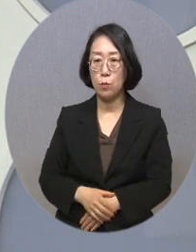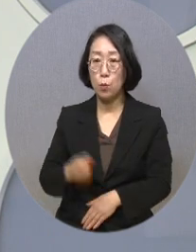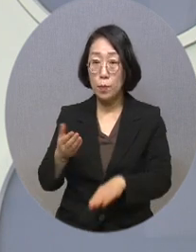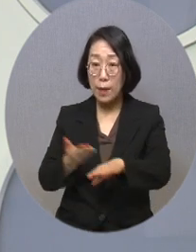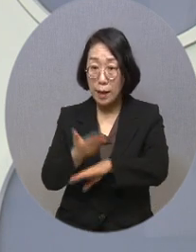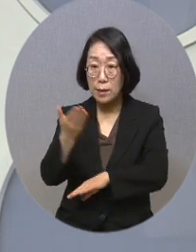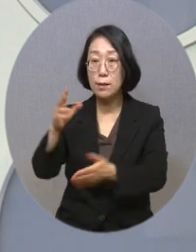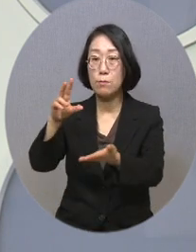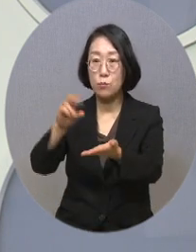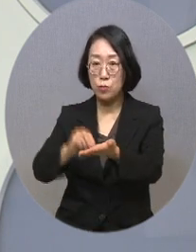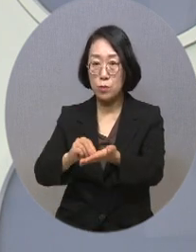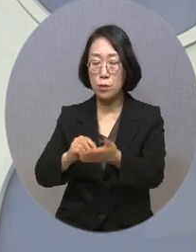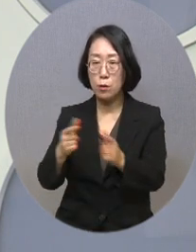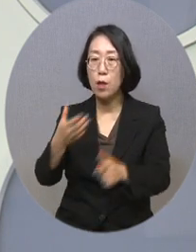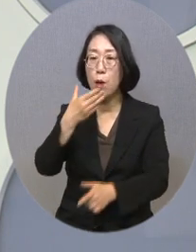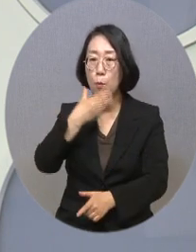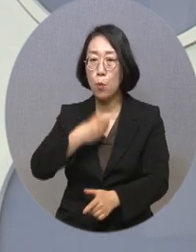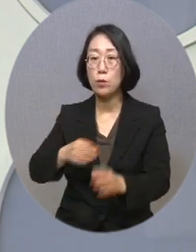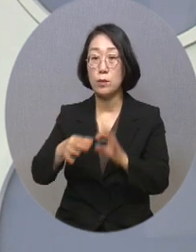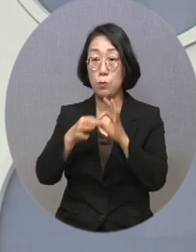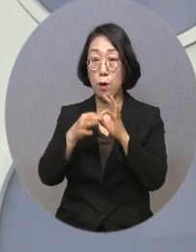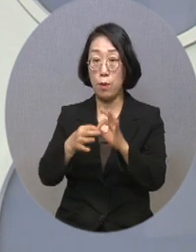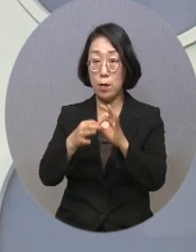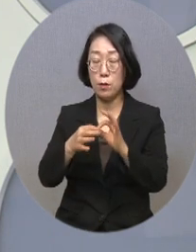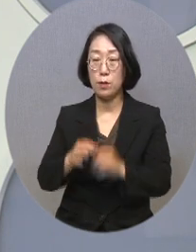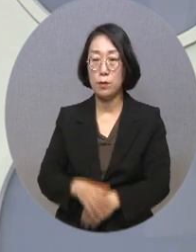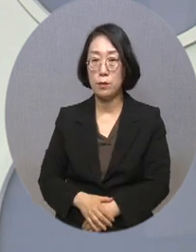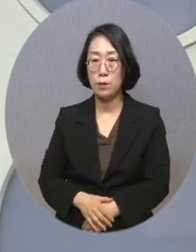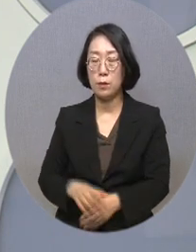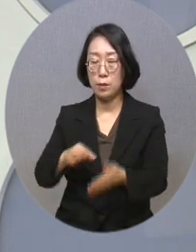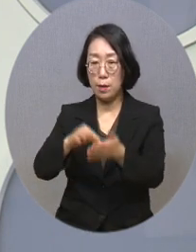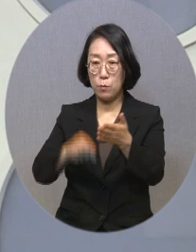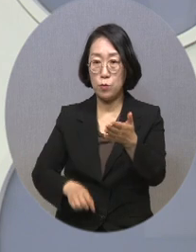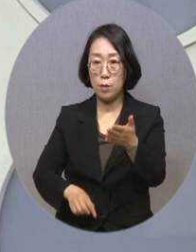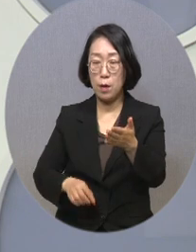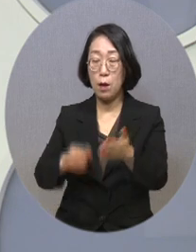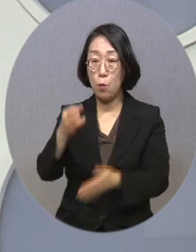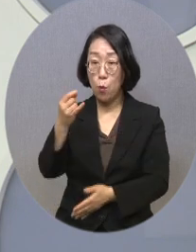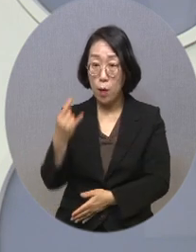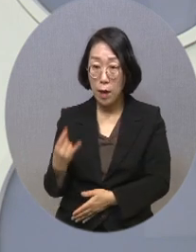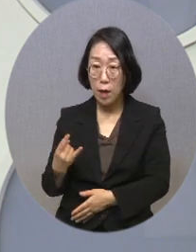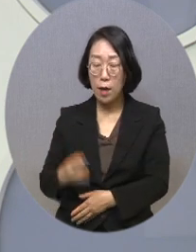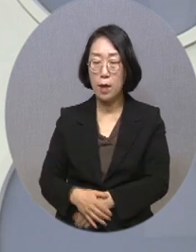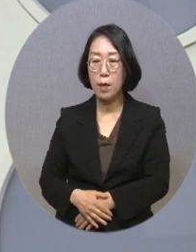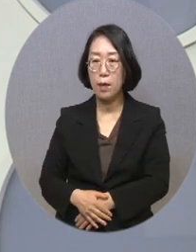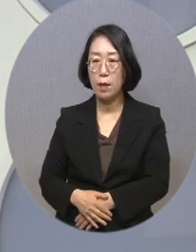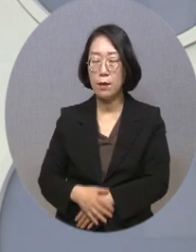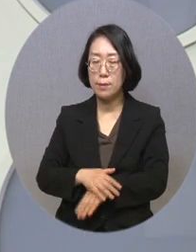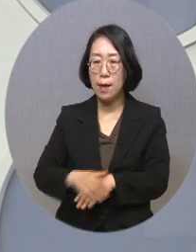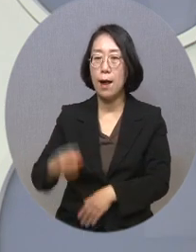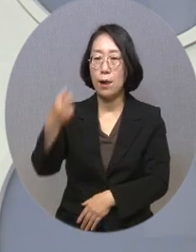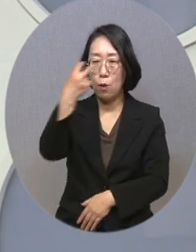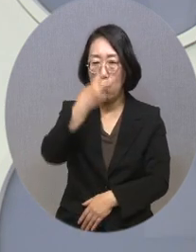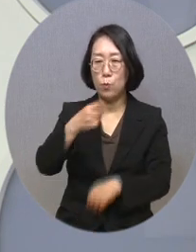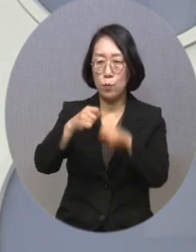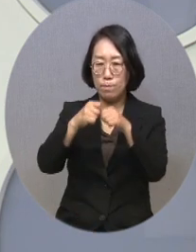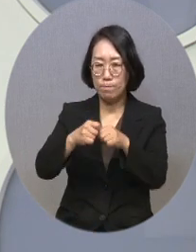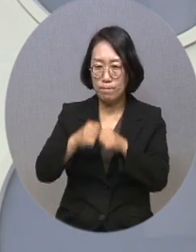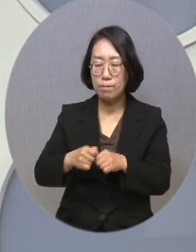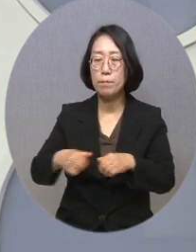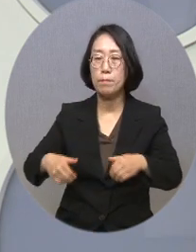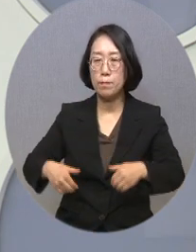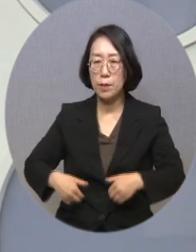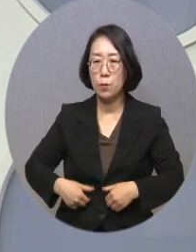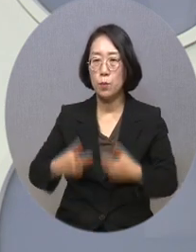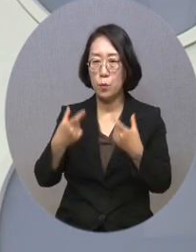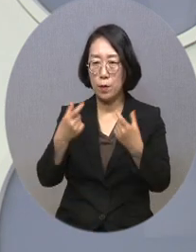다른 부분들도 복지적인 그런 측면에서는 우리 세무사회가 주도적으로 다시 한번 검토해야 된다라고 하는